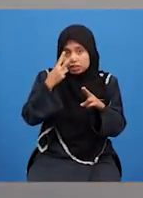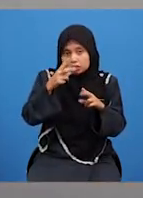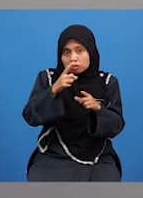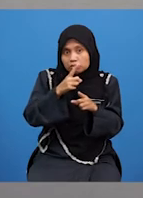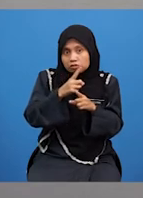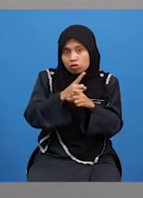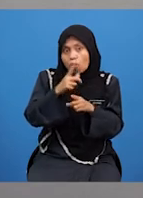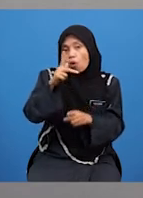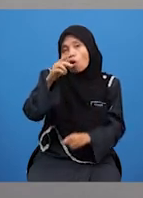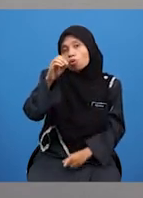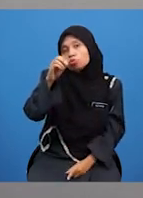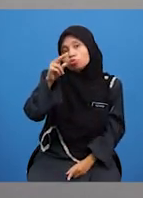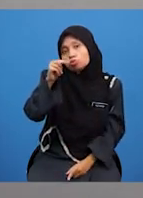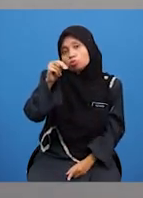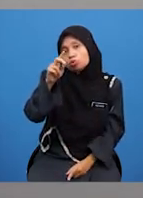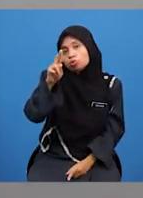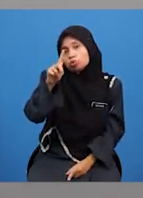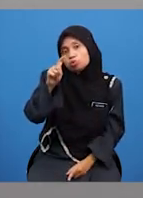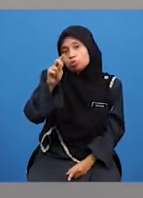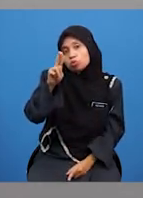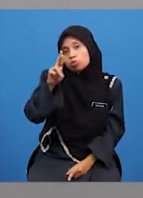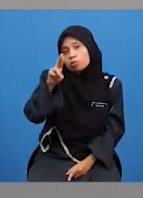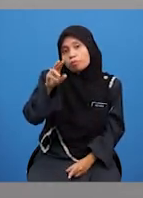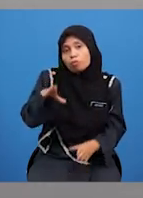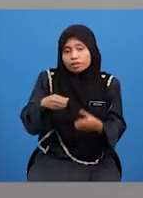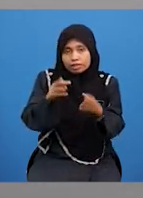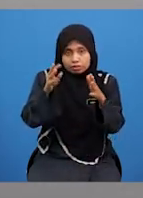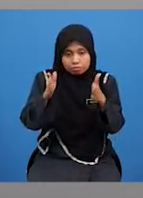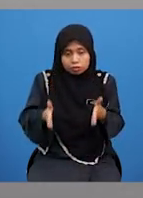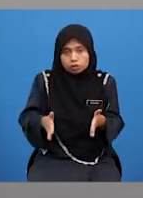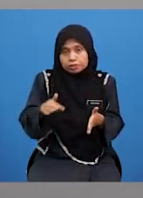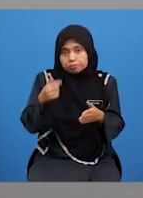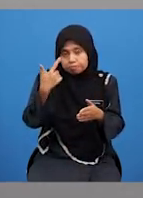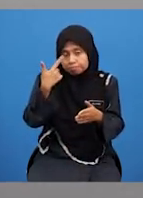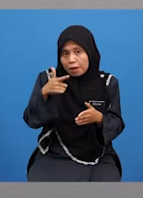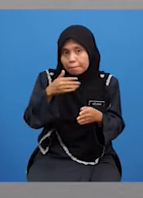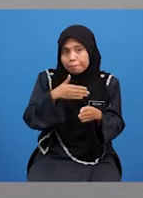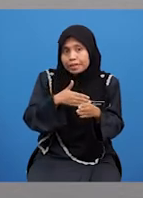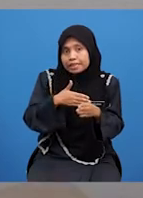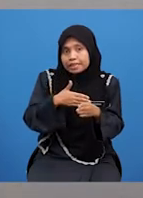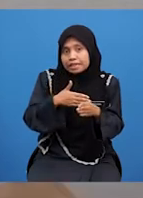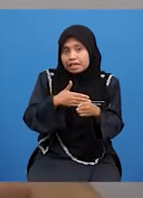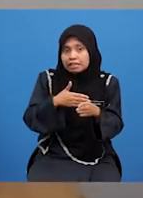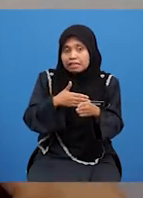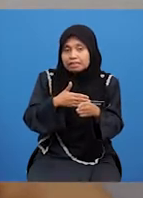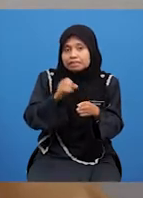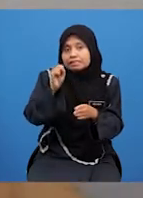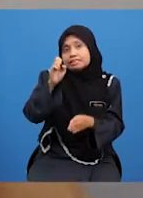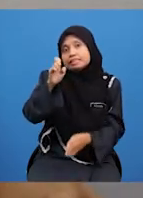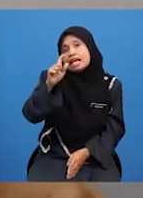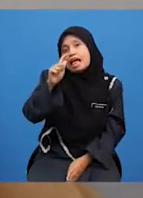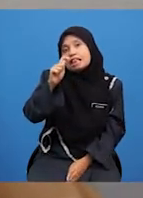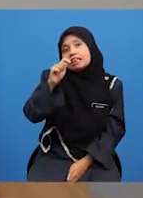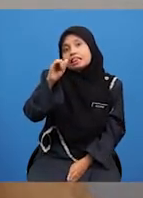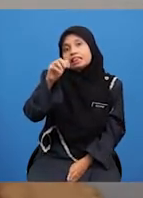objek buatan manusia yang dilihat pada setting supaya pelajar lebih memahami satah